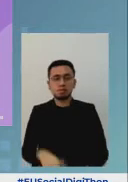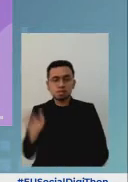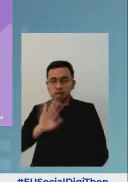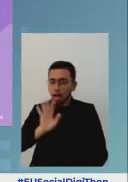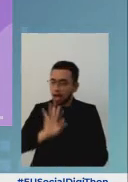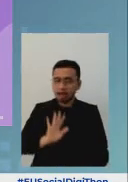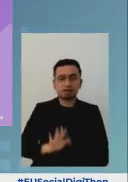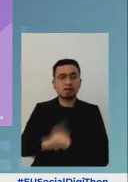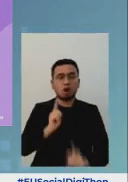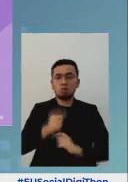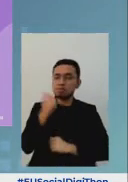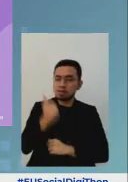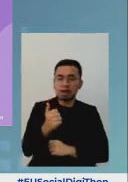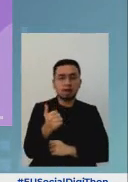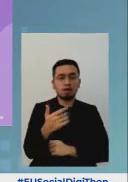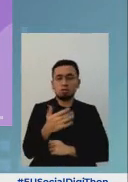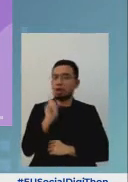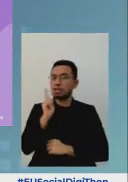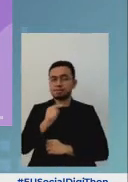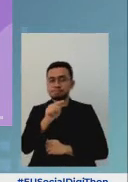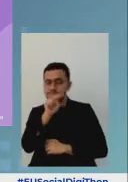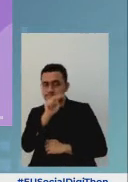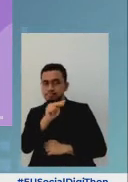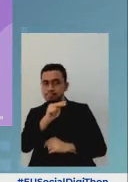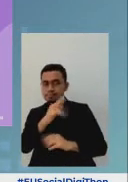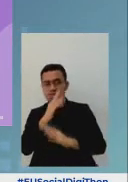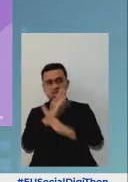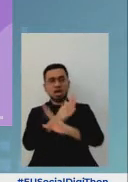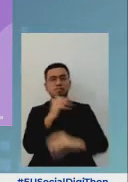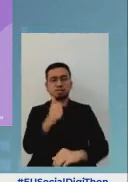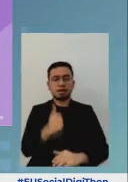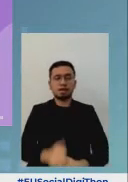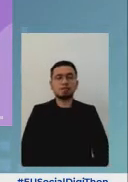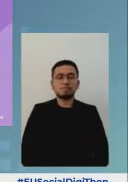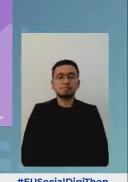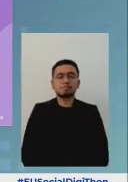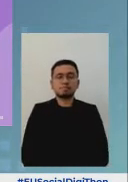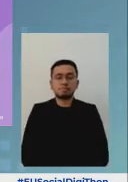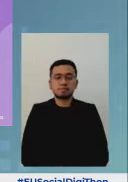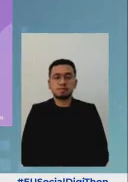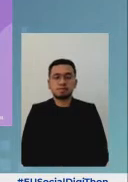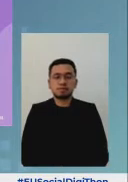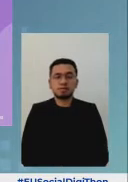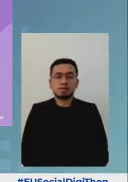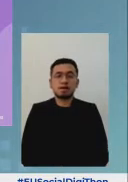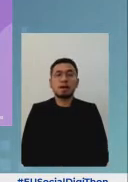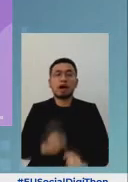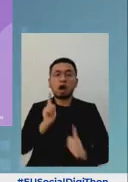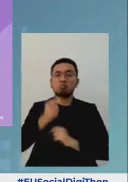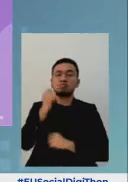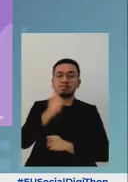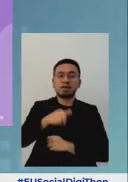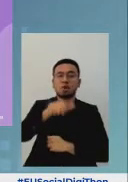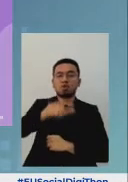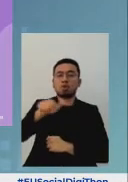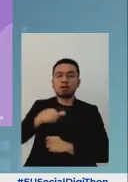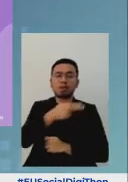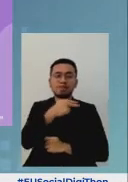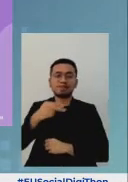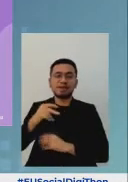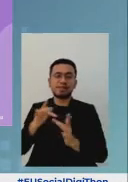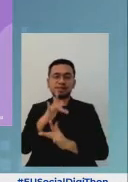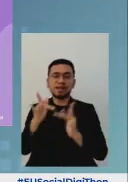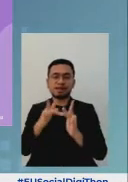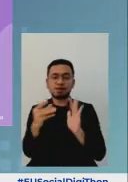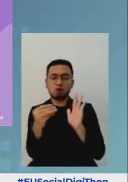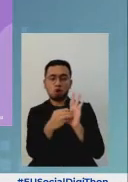ya. Kita perlu lebih sadar, kita perlu bikin netizen 62 tuh jadi lebih keren lagi gitu ya, jangan sampai